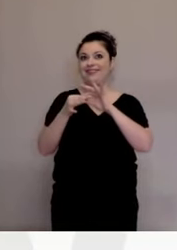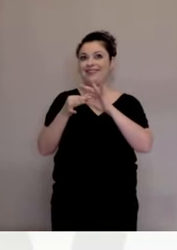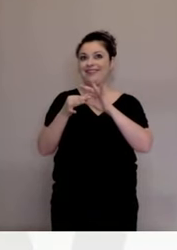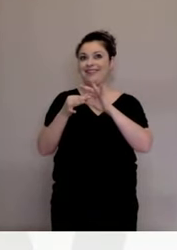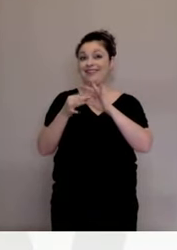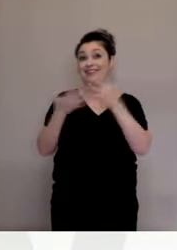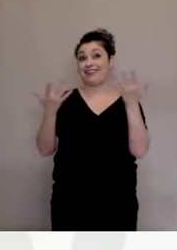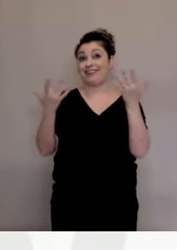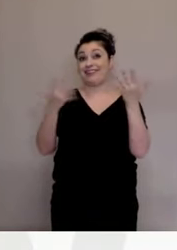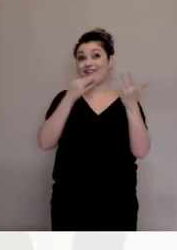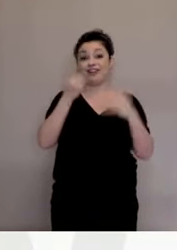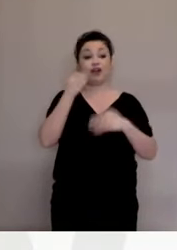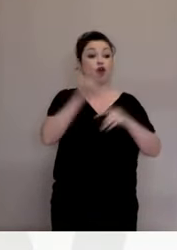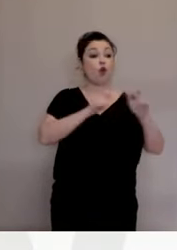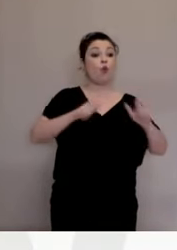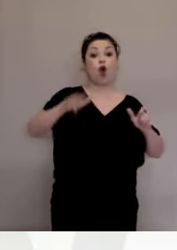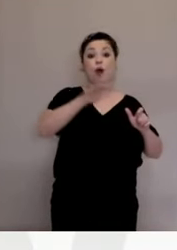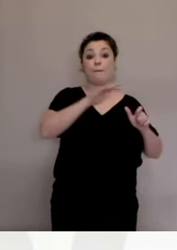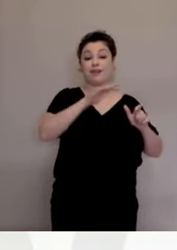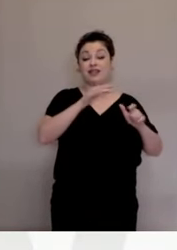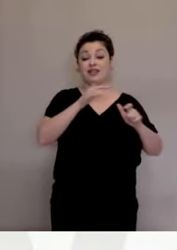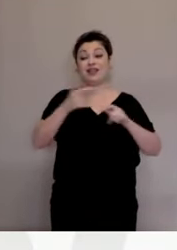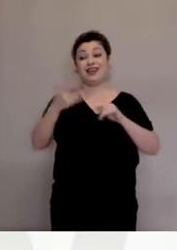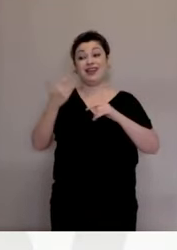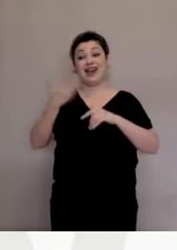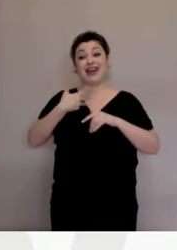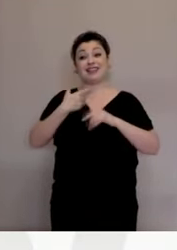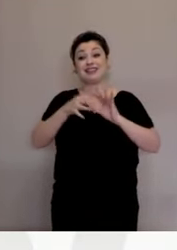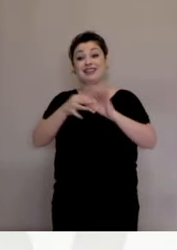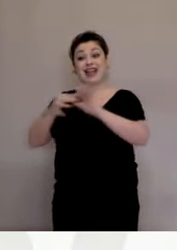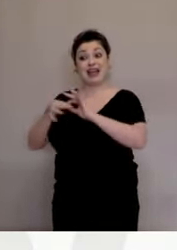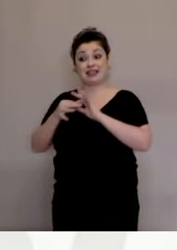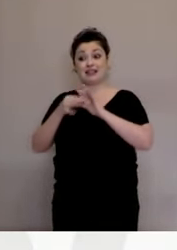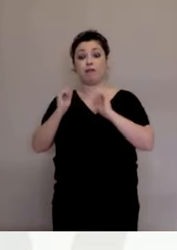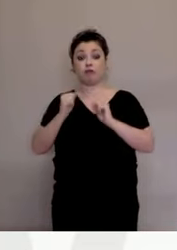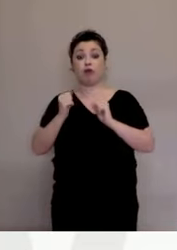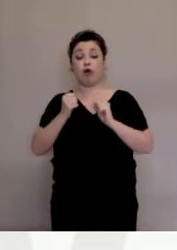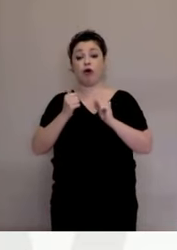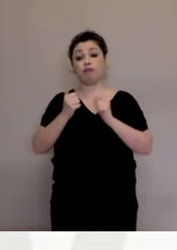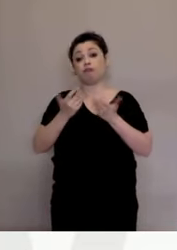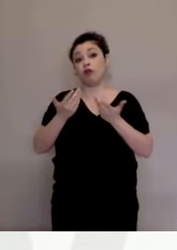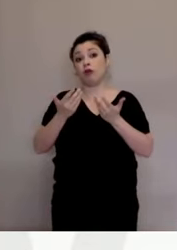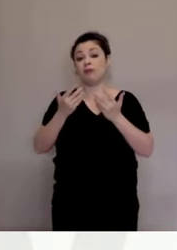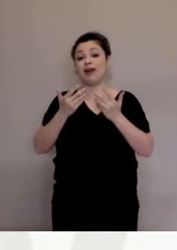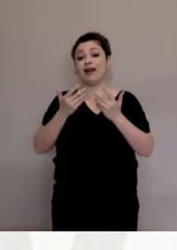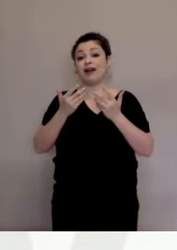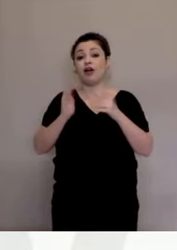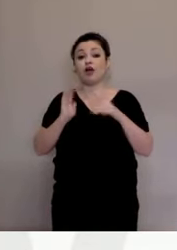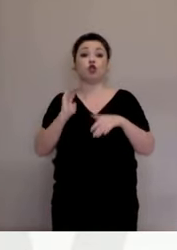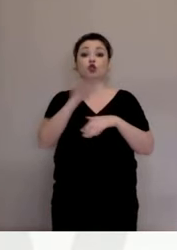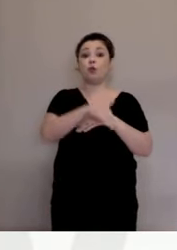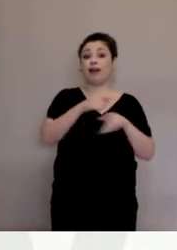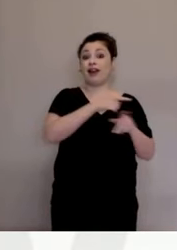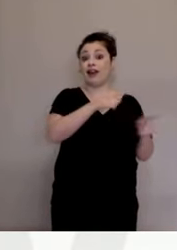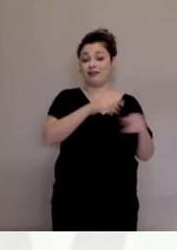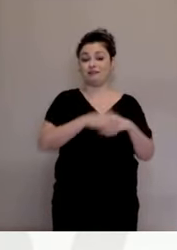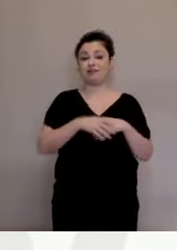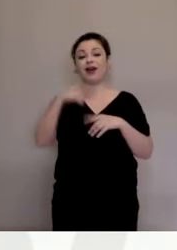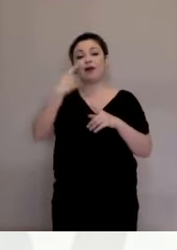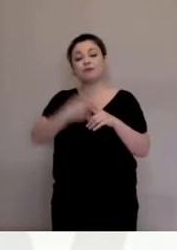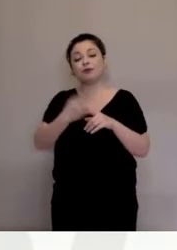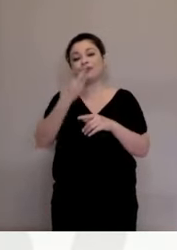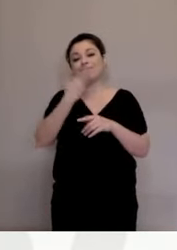sopravvivere a noi come uomini. E l'altra cosa è che mi piacerebbe che lei